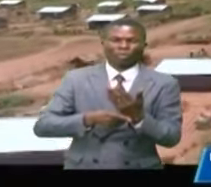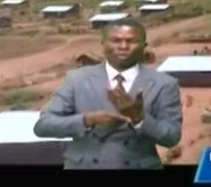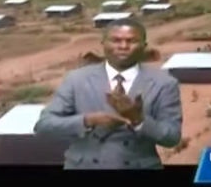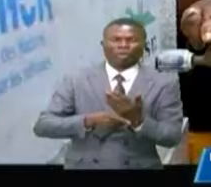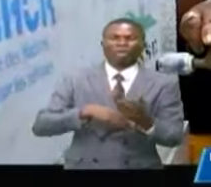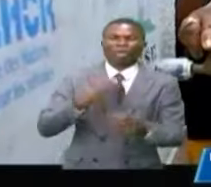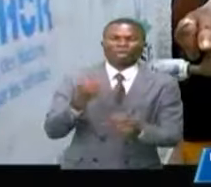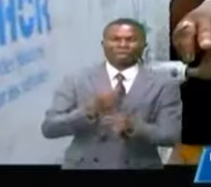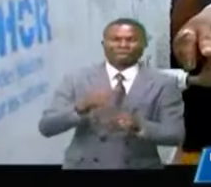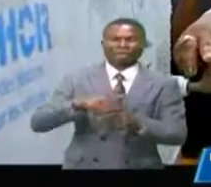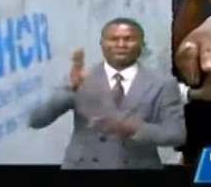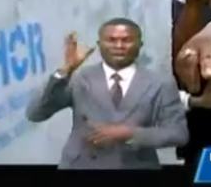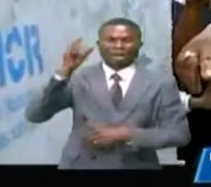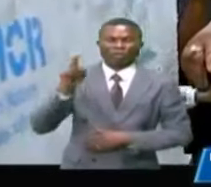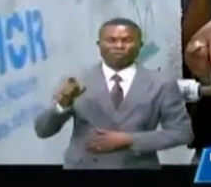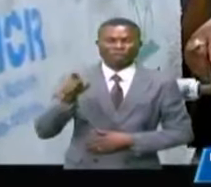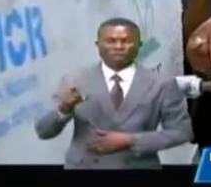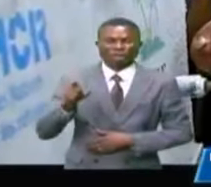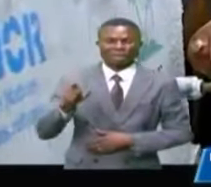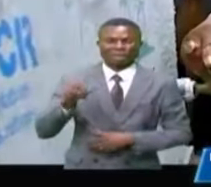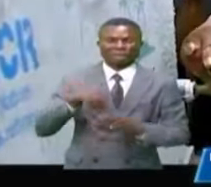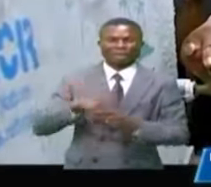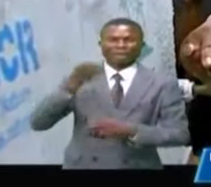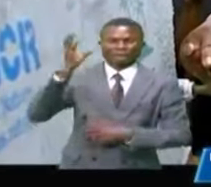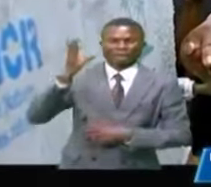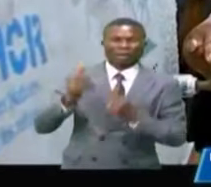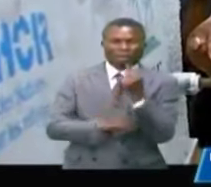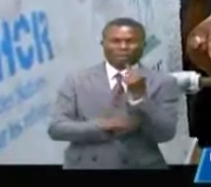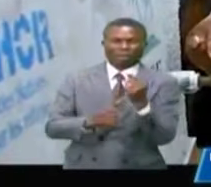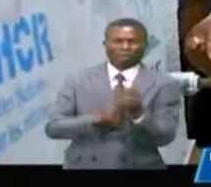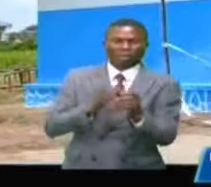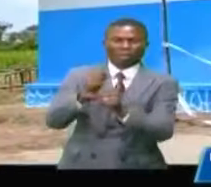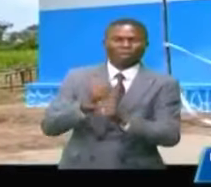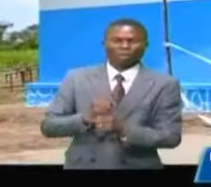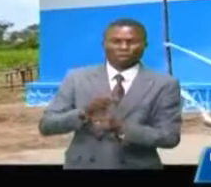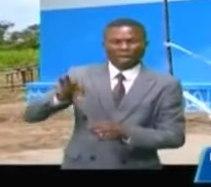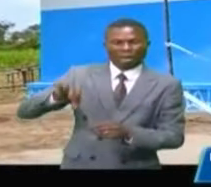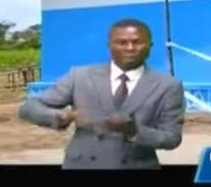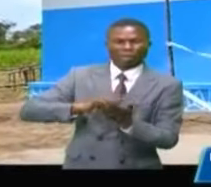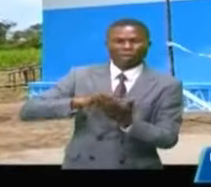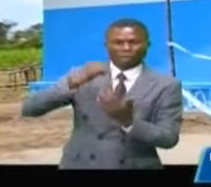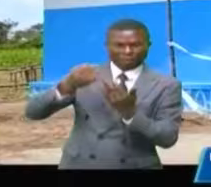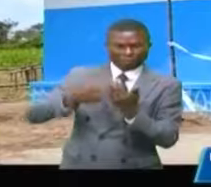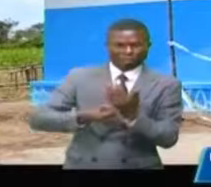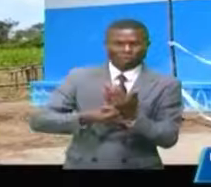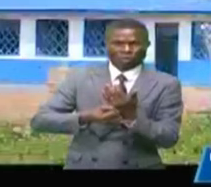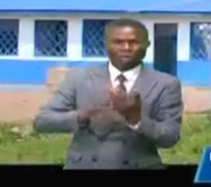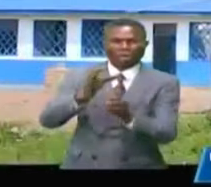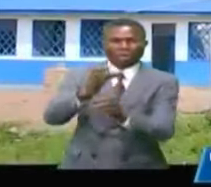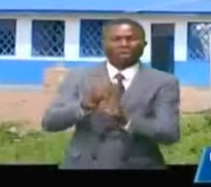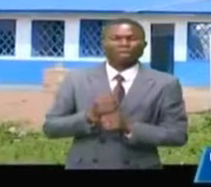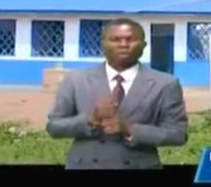Dans ces villages, les bénéficiaires du projet bénéficient